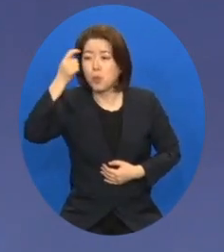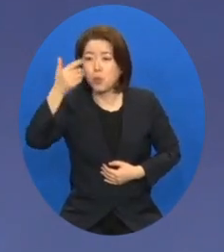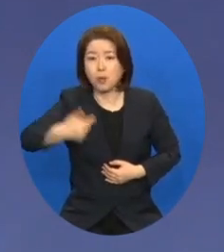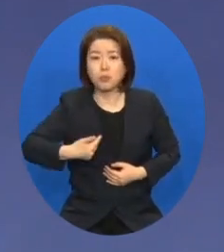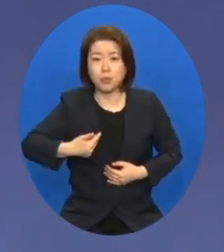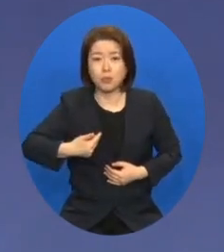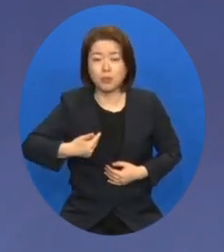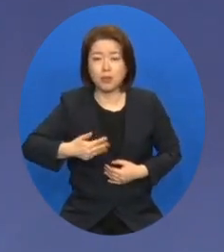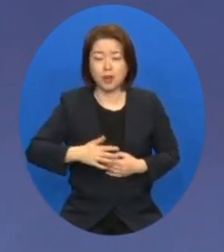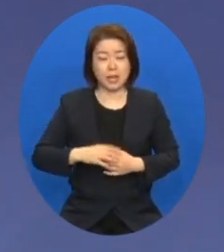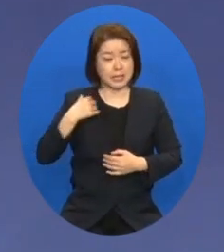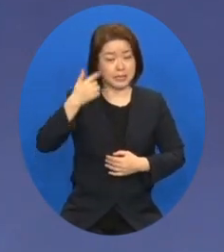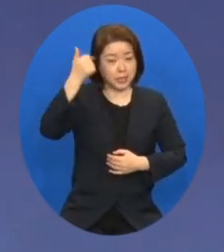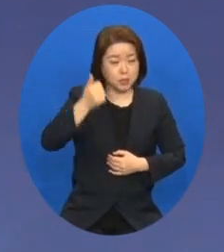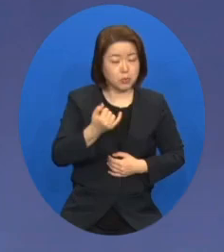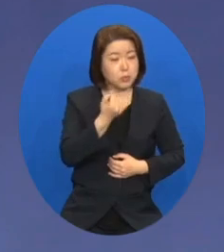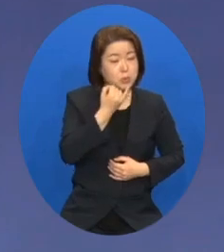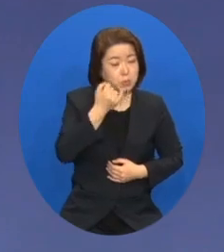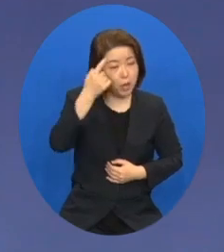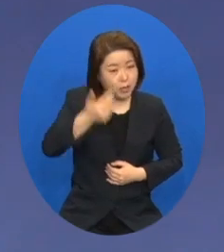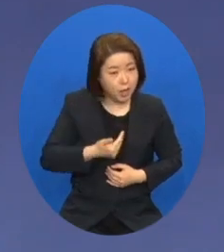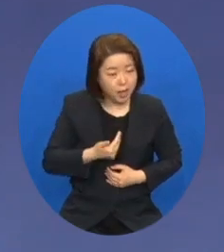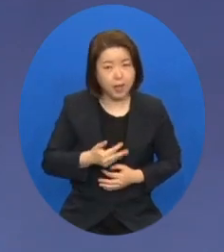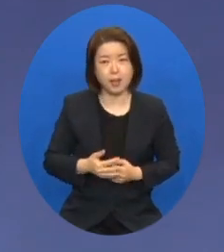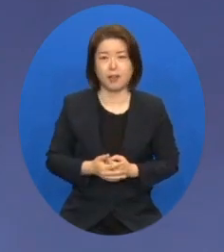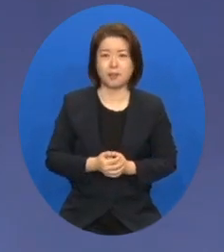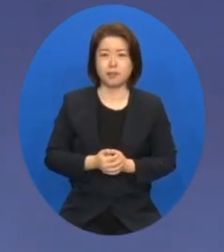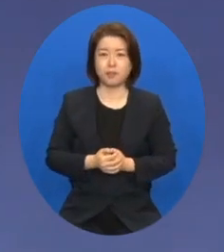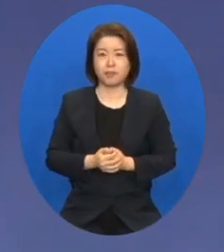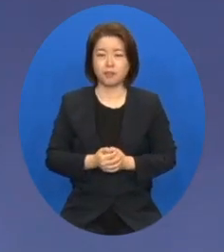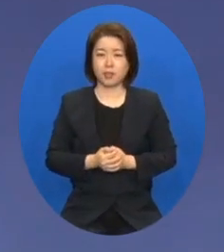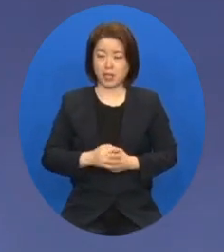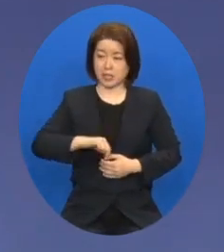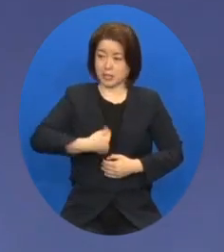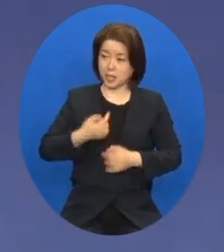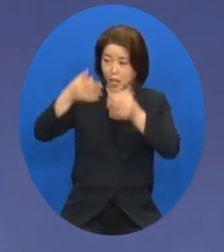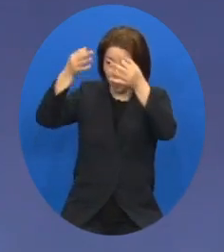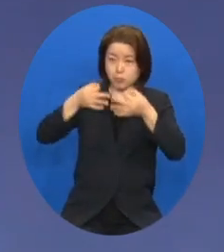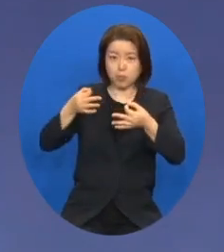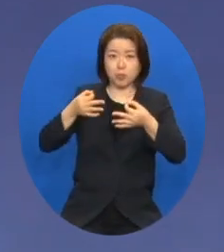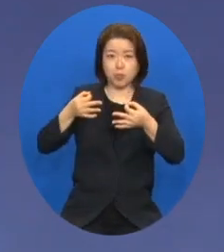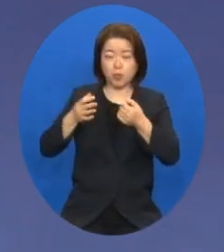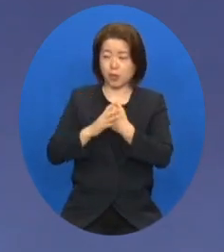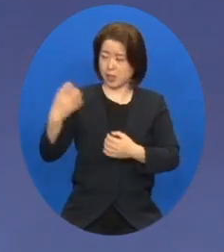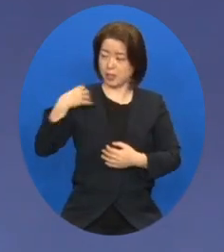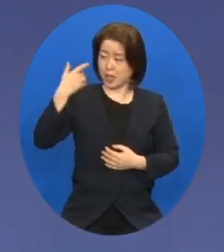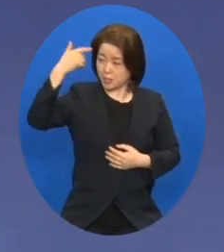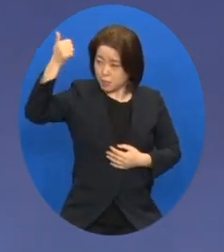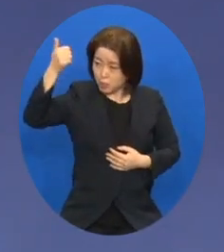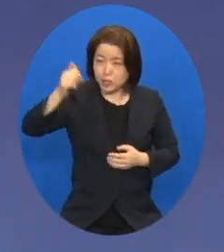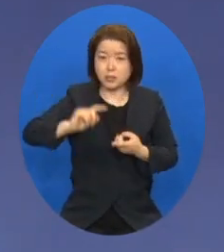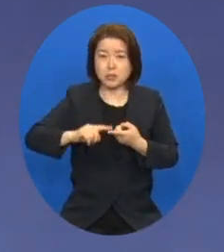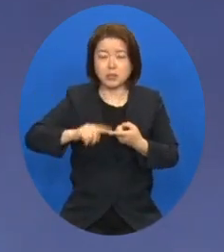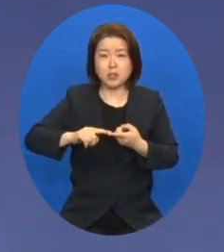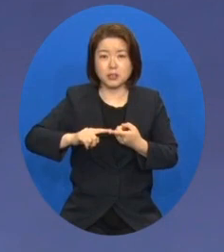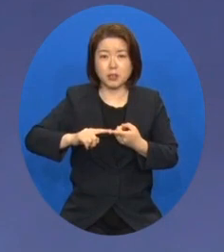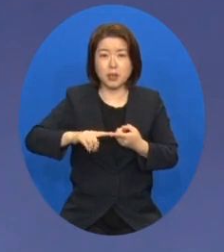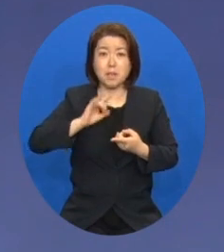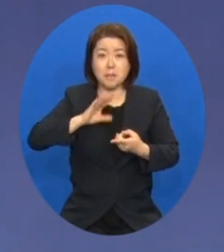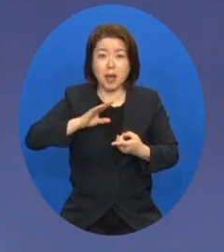야 단 이 목사님은 괜찮으신 이여 자기를 보고 담임목사 에 대해서만